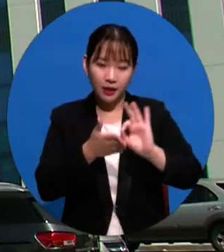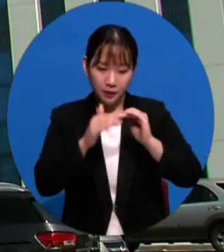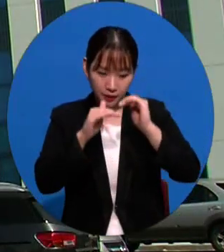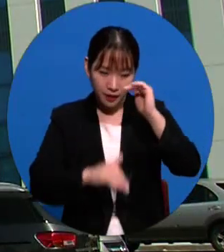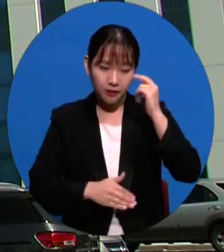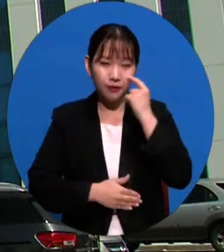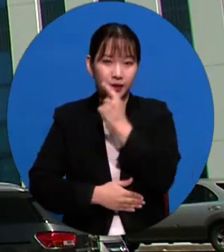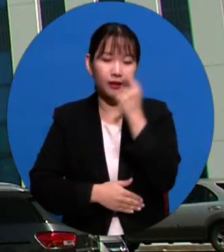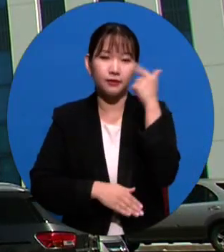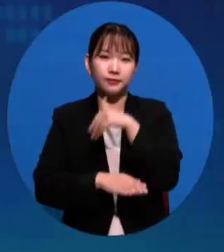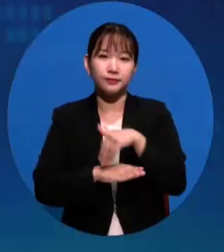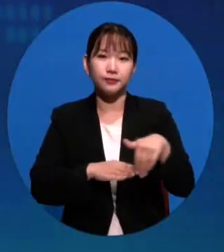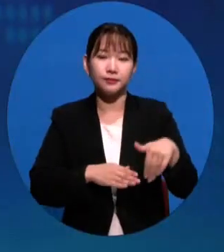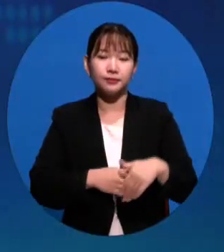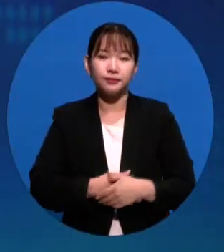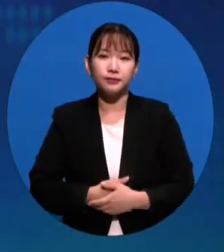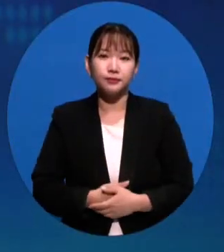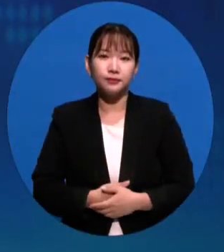예정입니다.